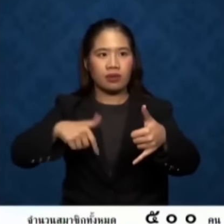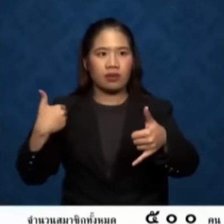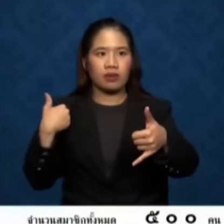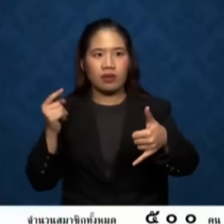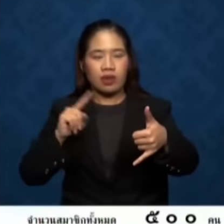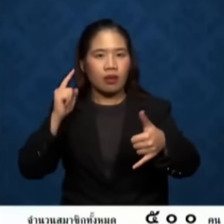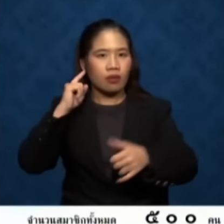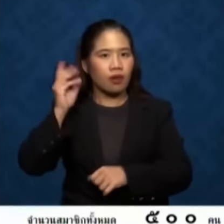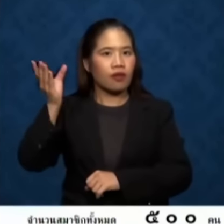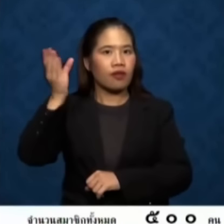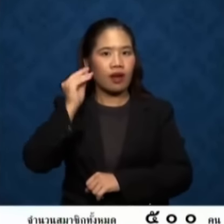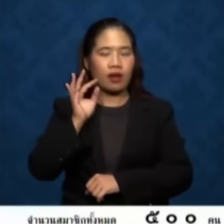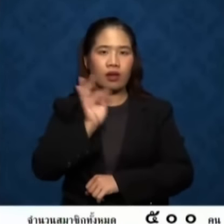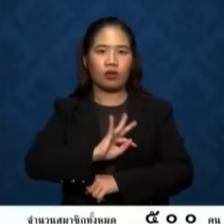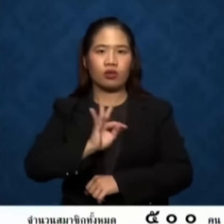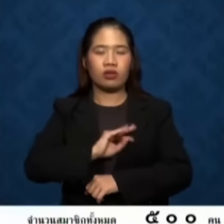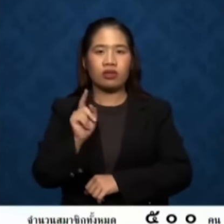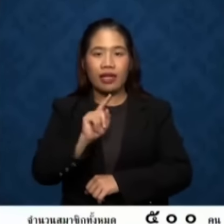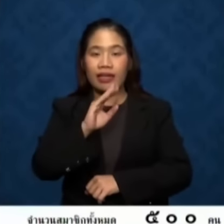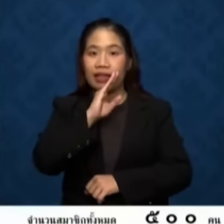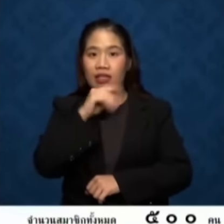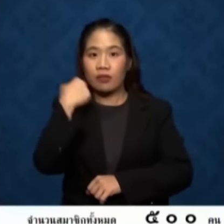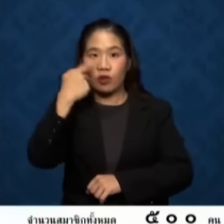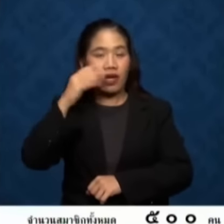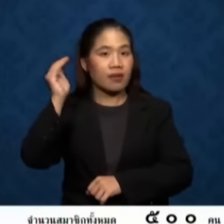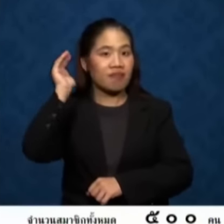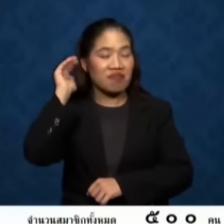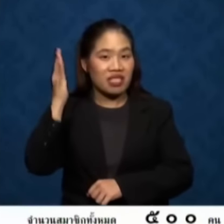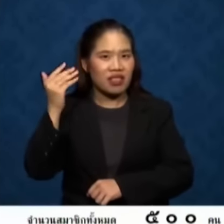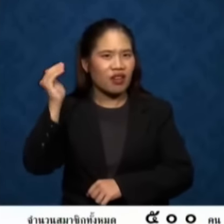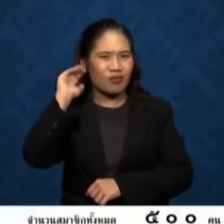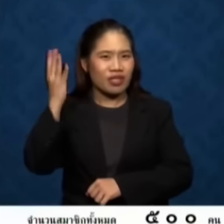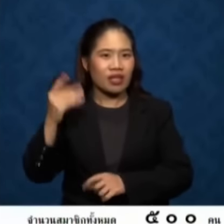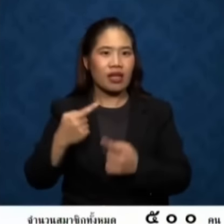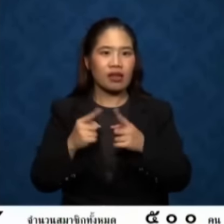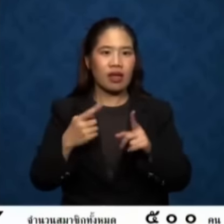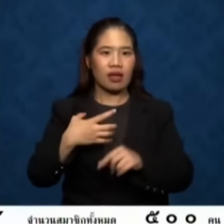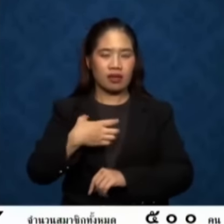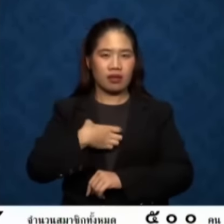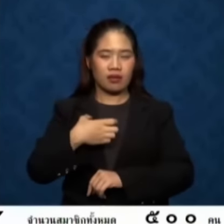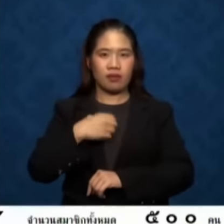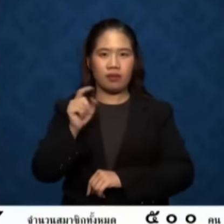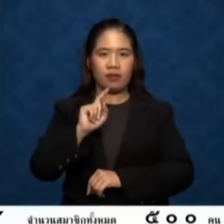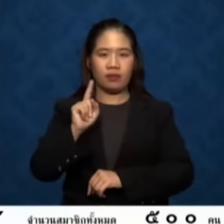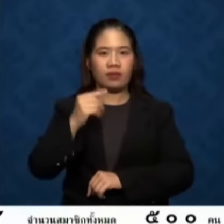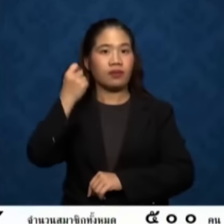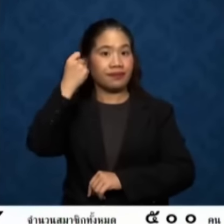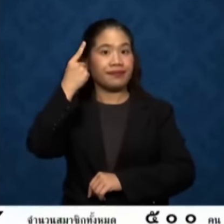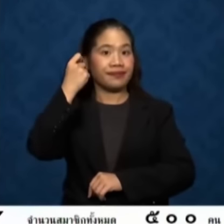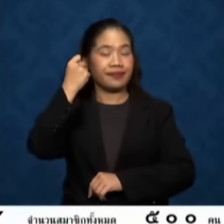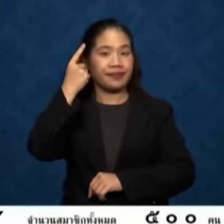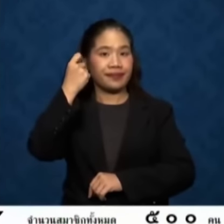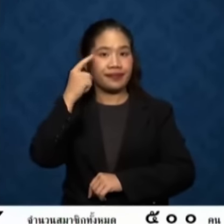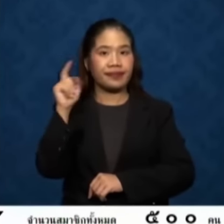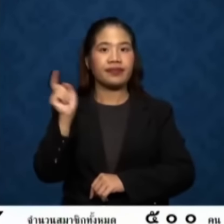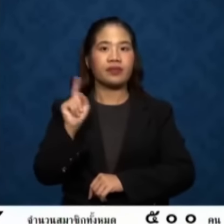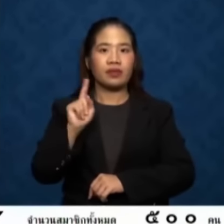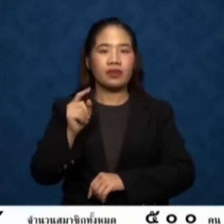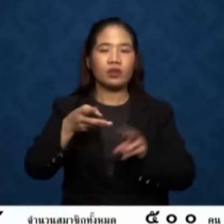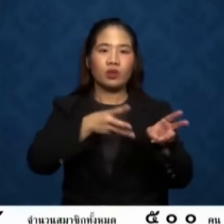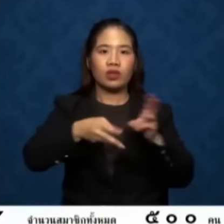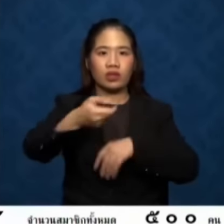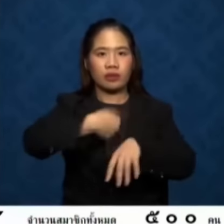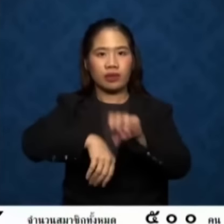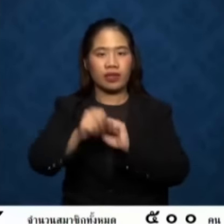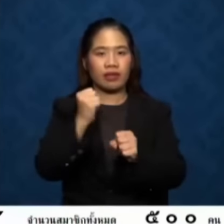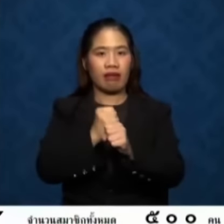ฟังแล้วก็ถ้าคนไม่เชื่อก็จะไม่เชื่อแต่อยากให้ท่านได้เข้าใจการปฏิบัติหน้า